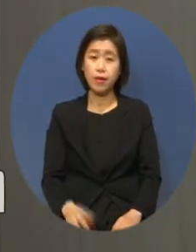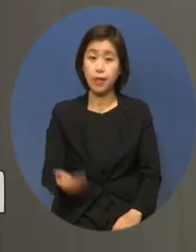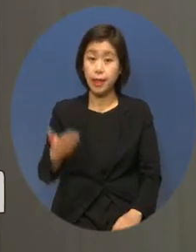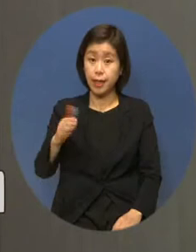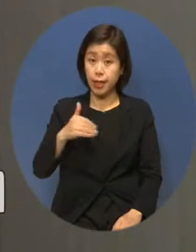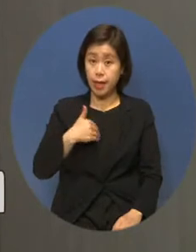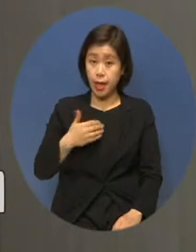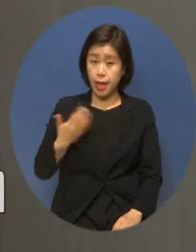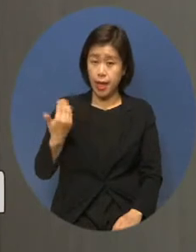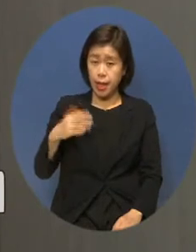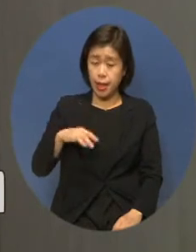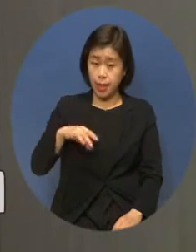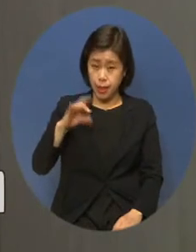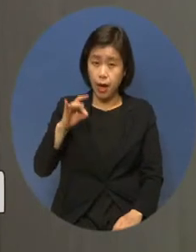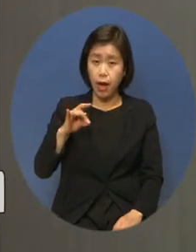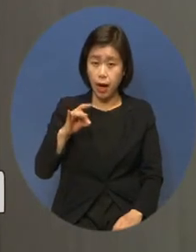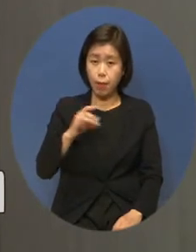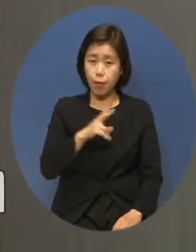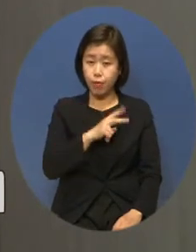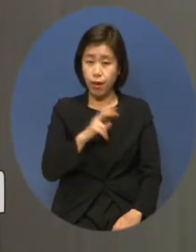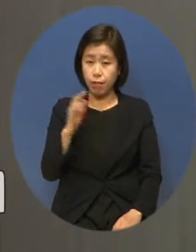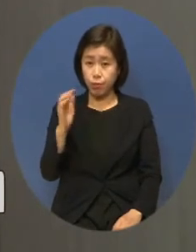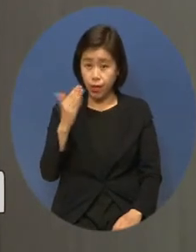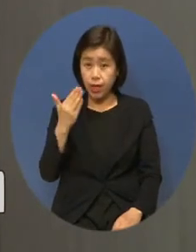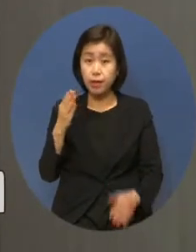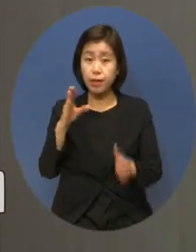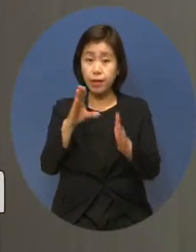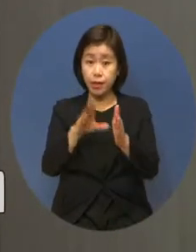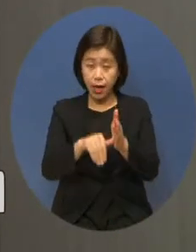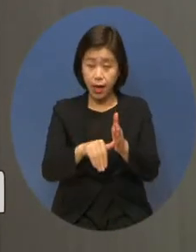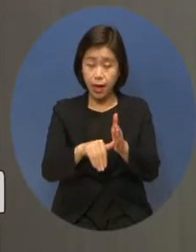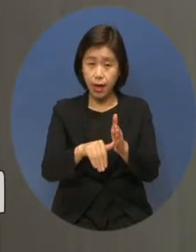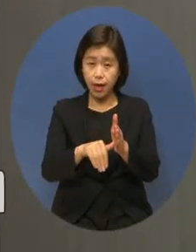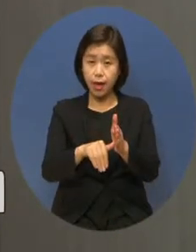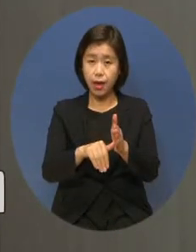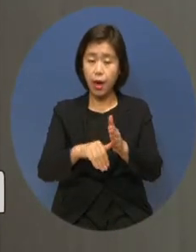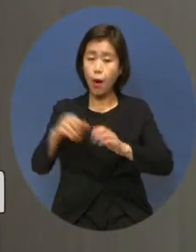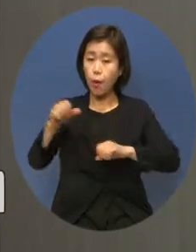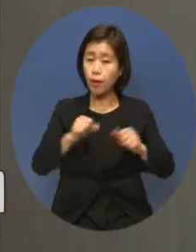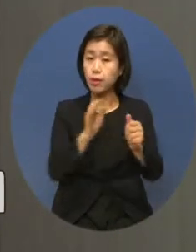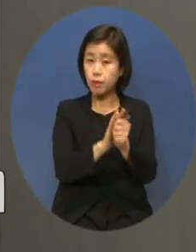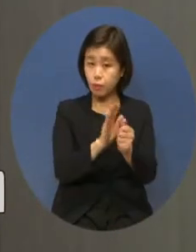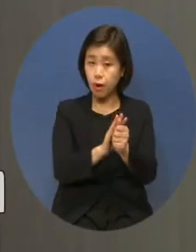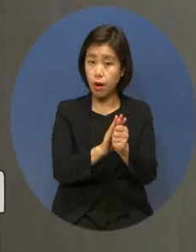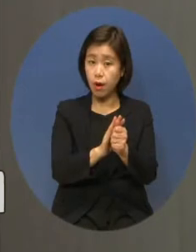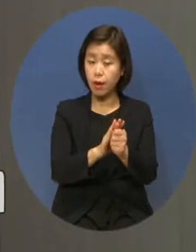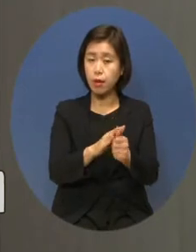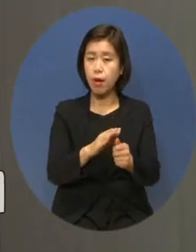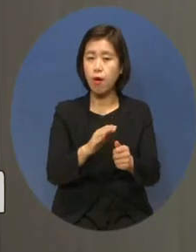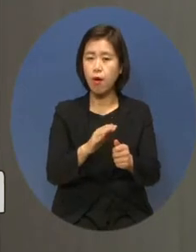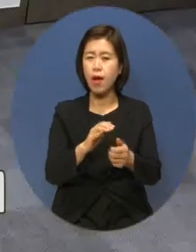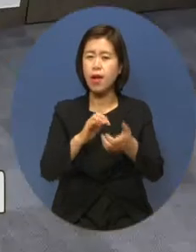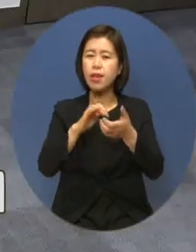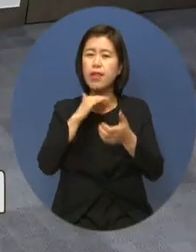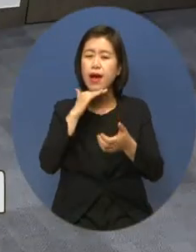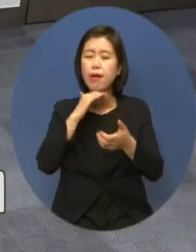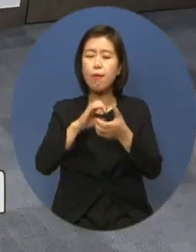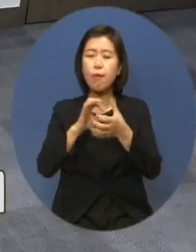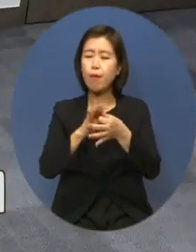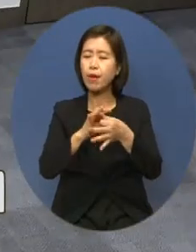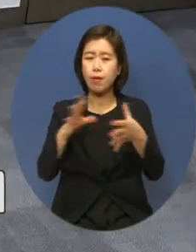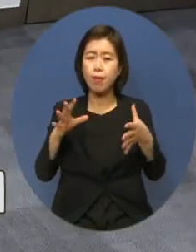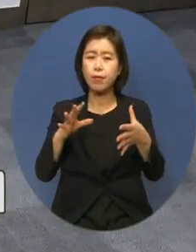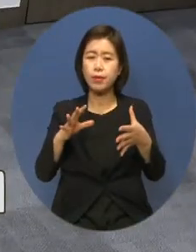제가 발의를 했었던 이 24시간 활동 지원, 그러니까 만 65세 이하 이상 연령 제한 폐지하는 법, 그리고